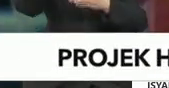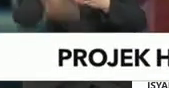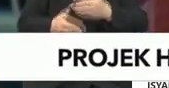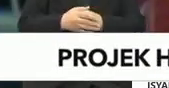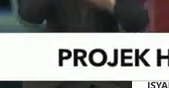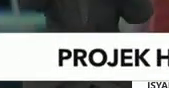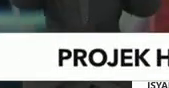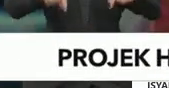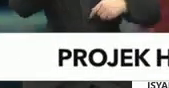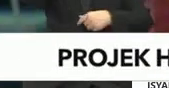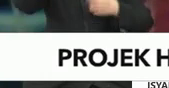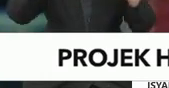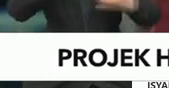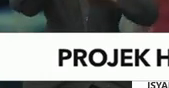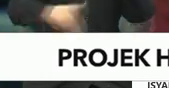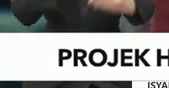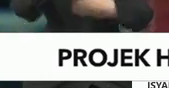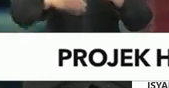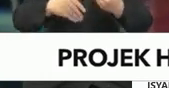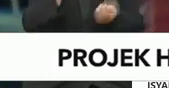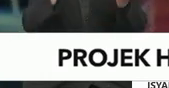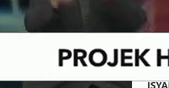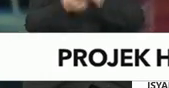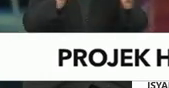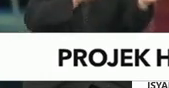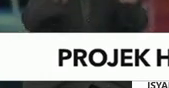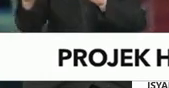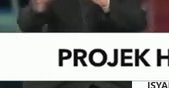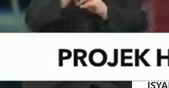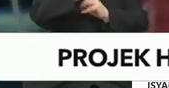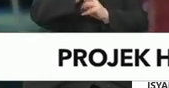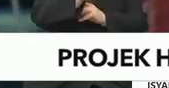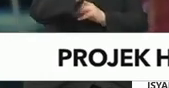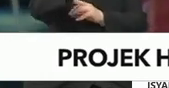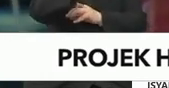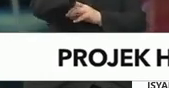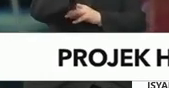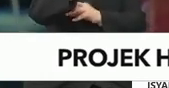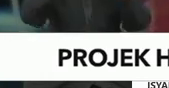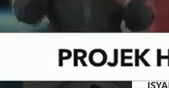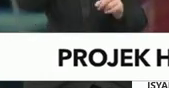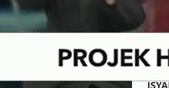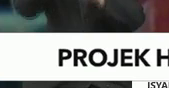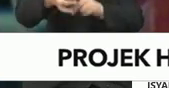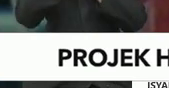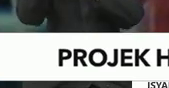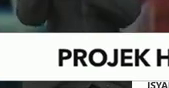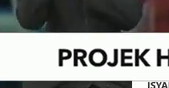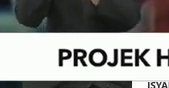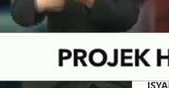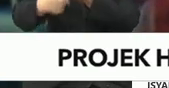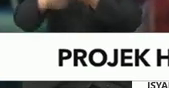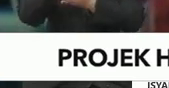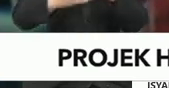Lex tulisnya pada masih ini kerajaan sedang dan proses memindahkan Sarekat maizar syari'at bertujuan khas yang bertanggungjawab